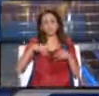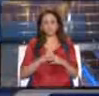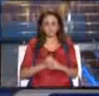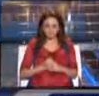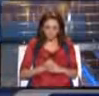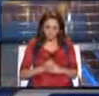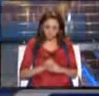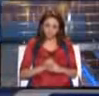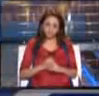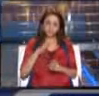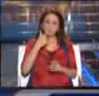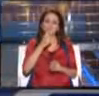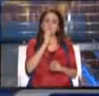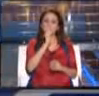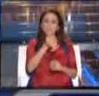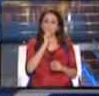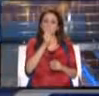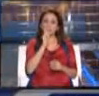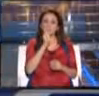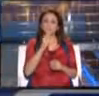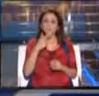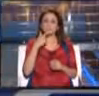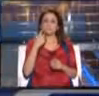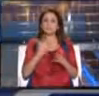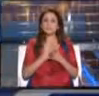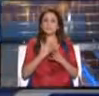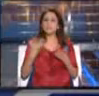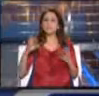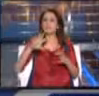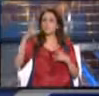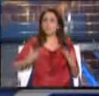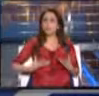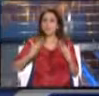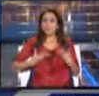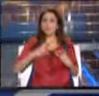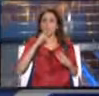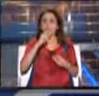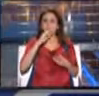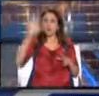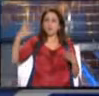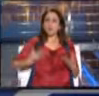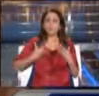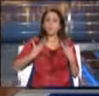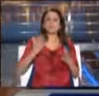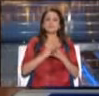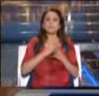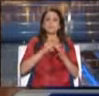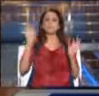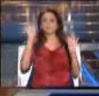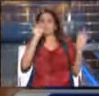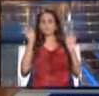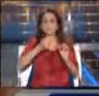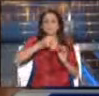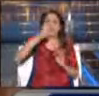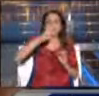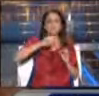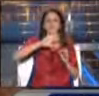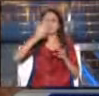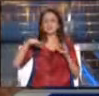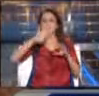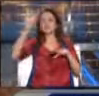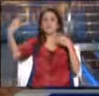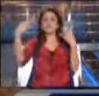مقدمي البرامج الرياضية عن الاثارة لجذب الاعلانات يعتبر جزء من المشكلة؟ اكيد 100%. لان